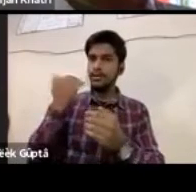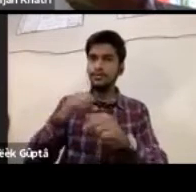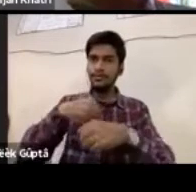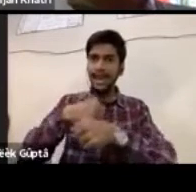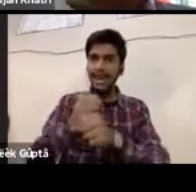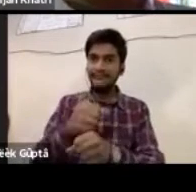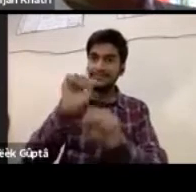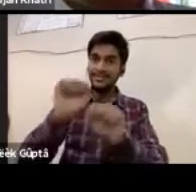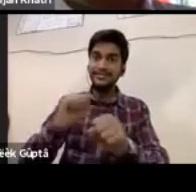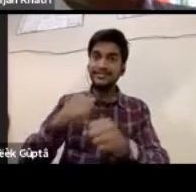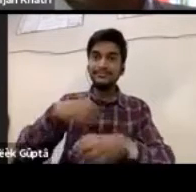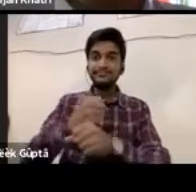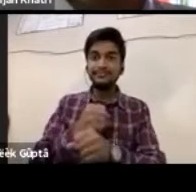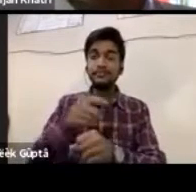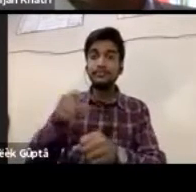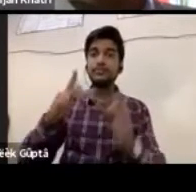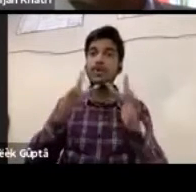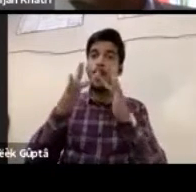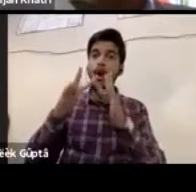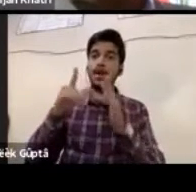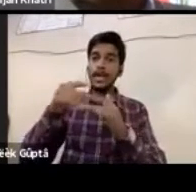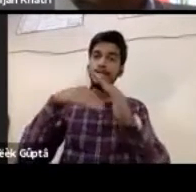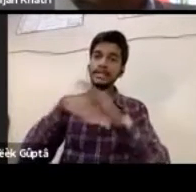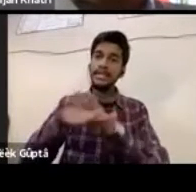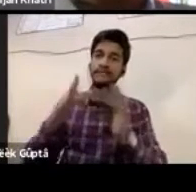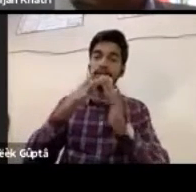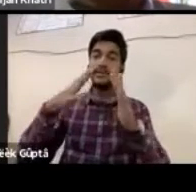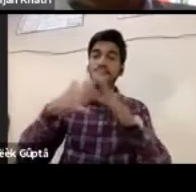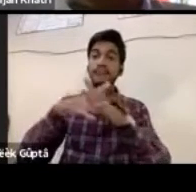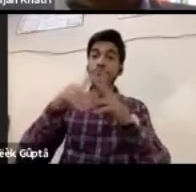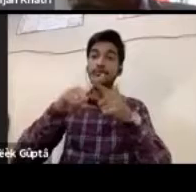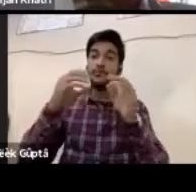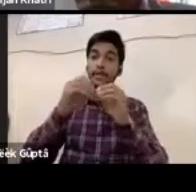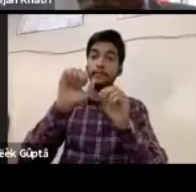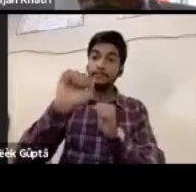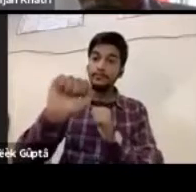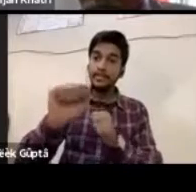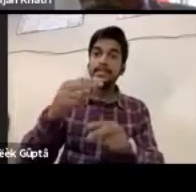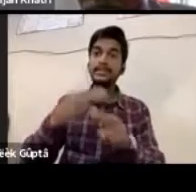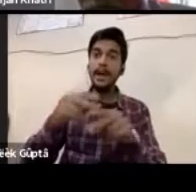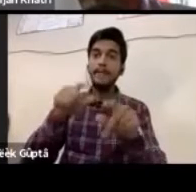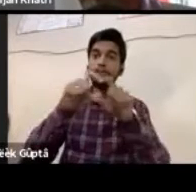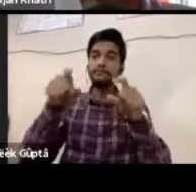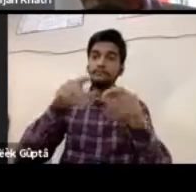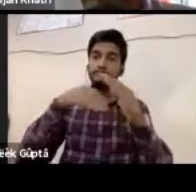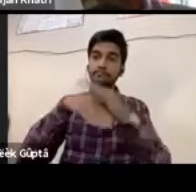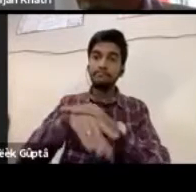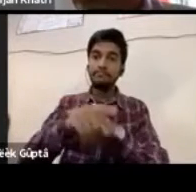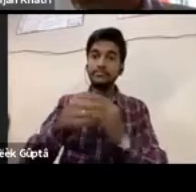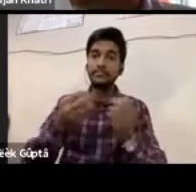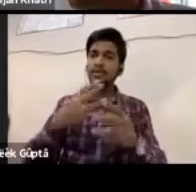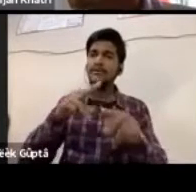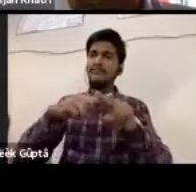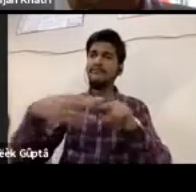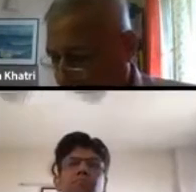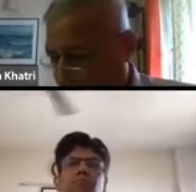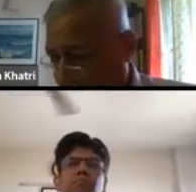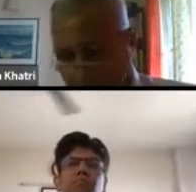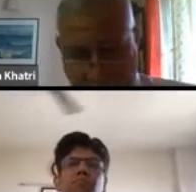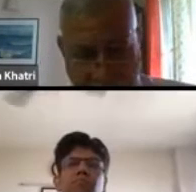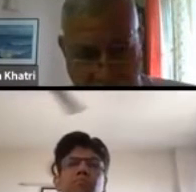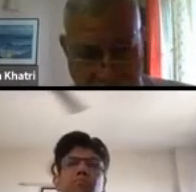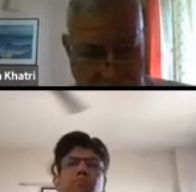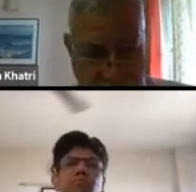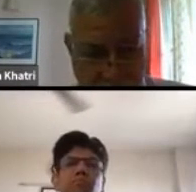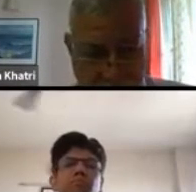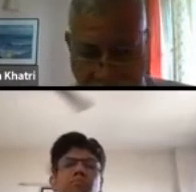और वो एक ऑनलाइन कोर्स अवेलेबल है एक मेरी वेबसाइट पर. एंड दैट कोर्स इज कम्प्लीटली फ्री ऑफ एनी चार्ज, कोई सिर्फ